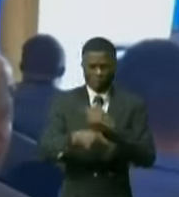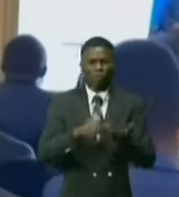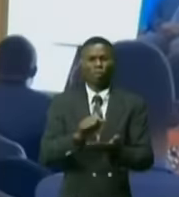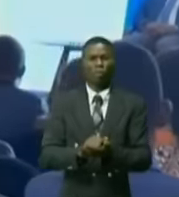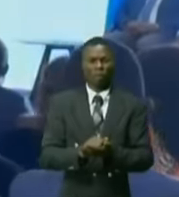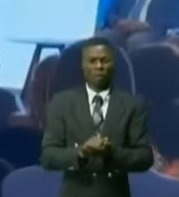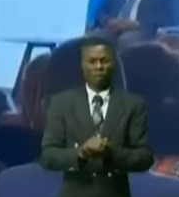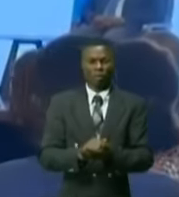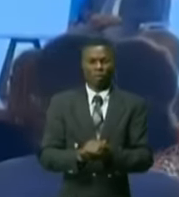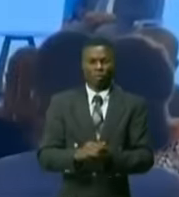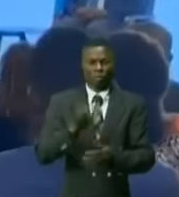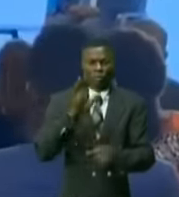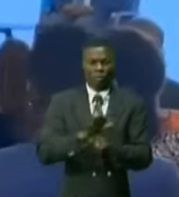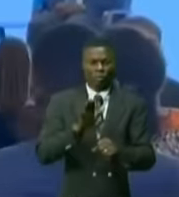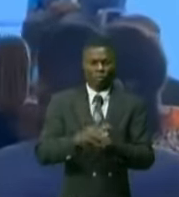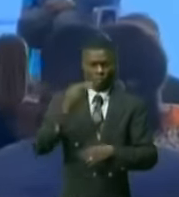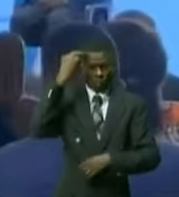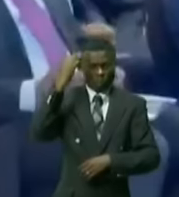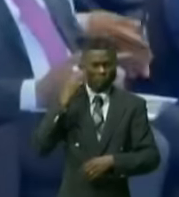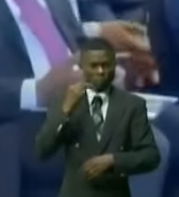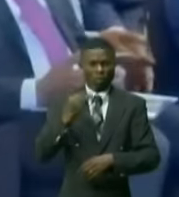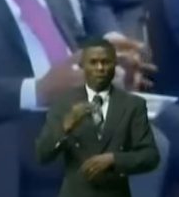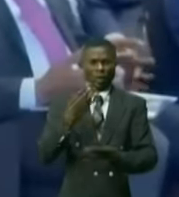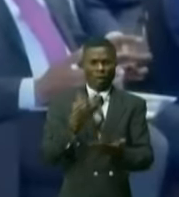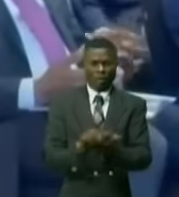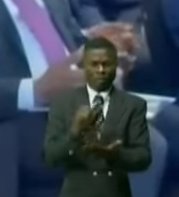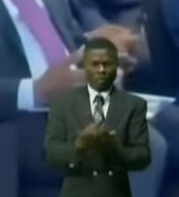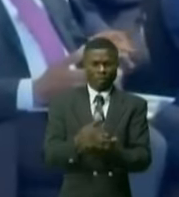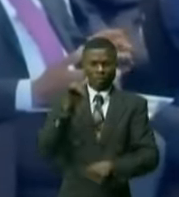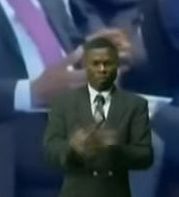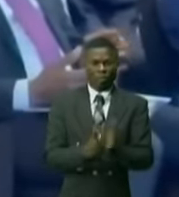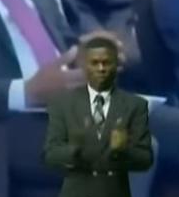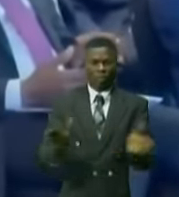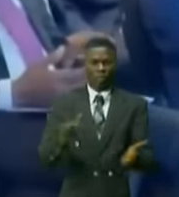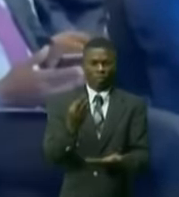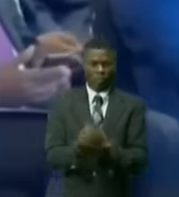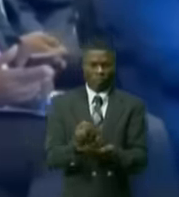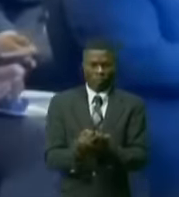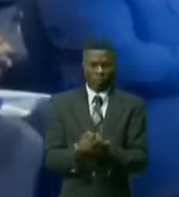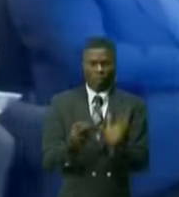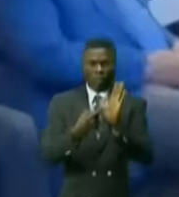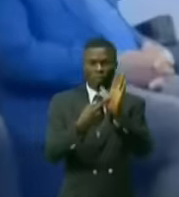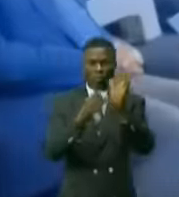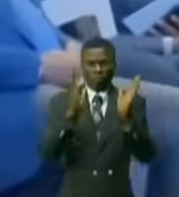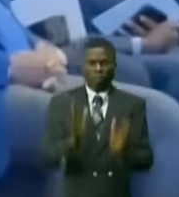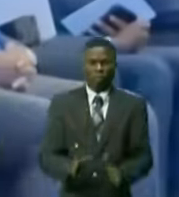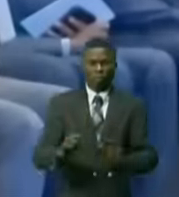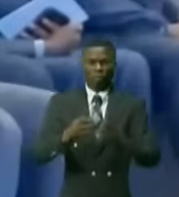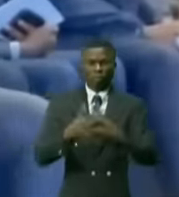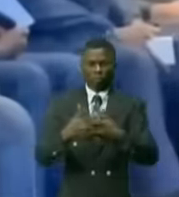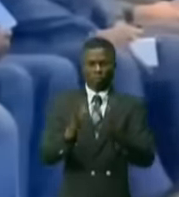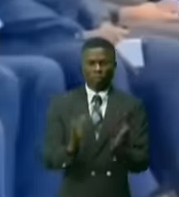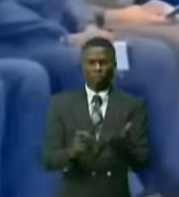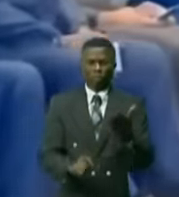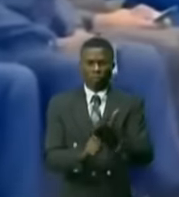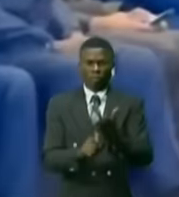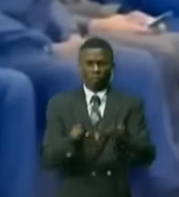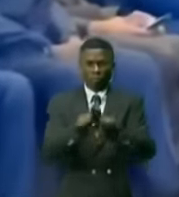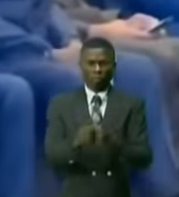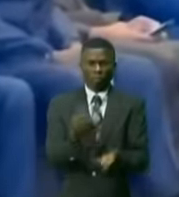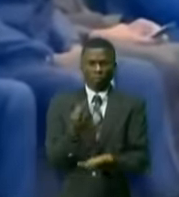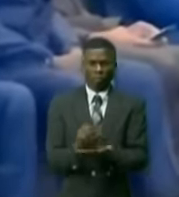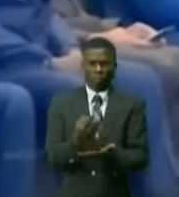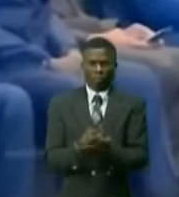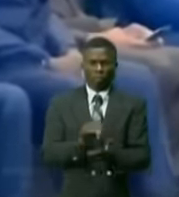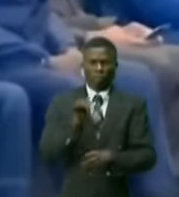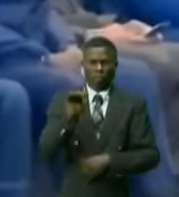Kenge. Devant le ministre des Finances, le secrétaire général aux Finances, les représentants des partenaires techniques et financiers,